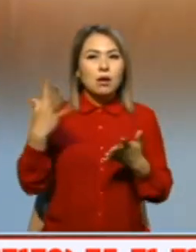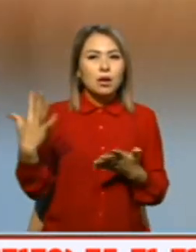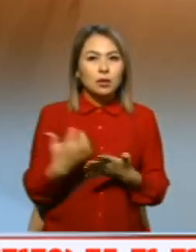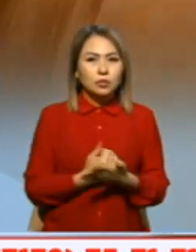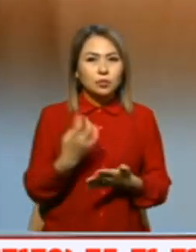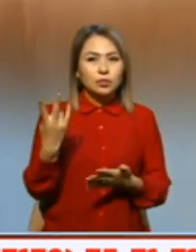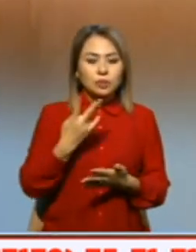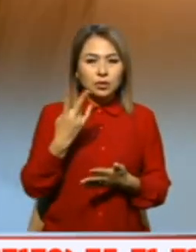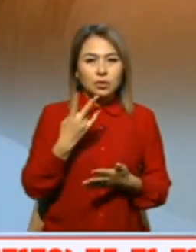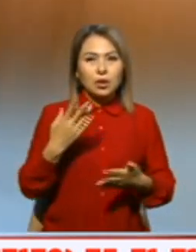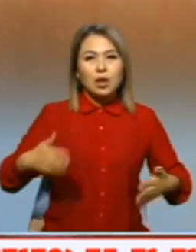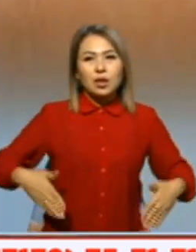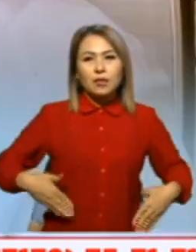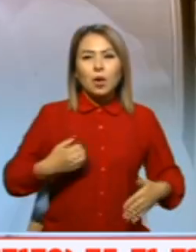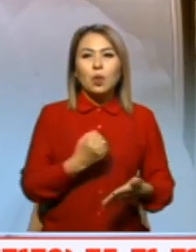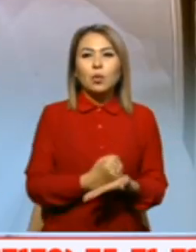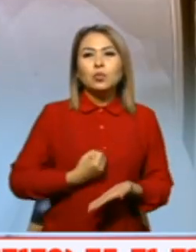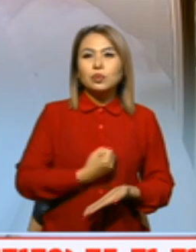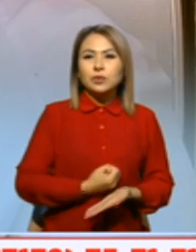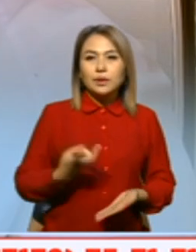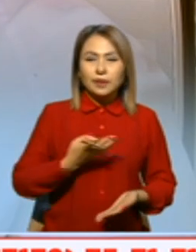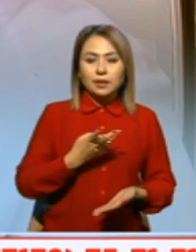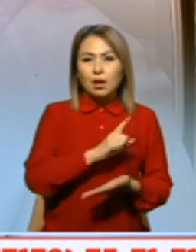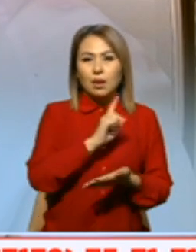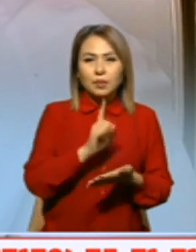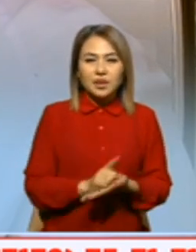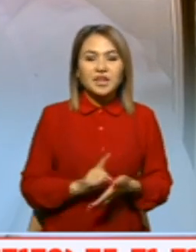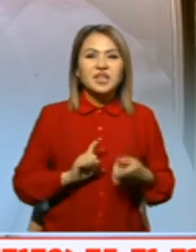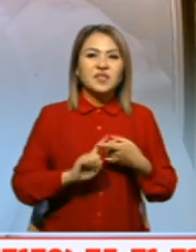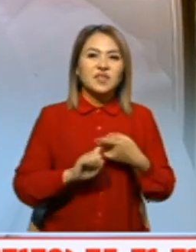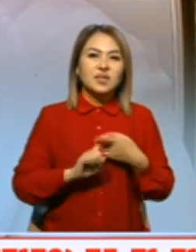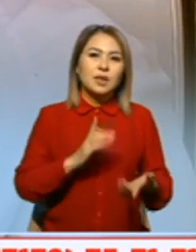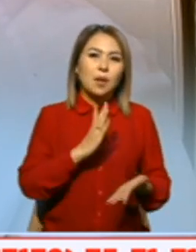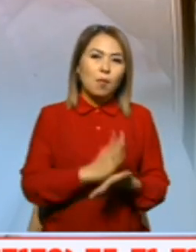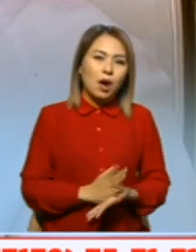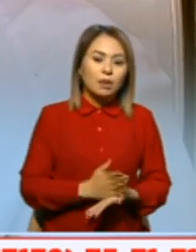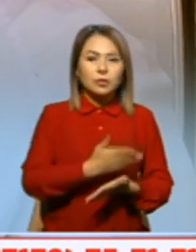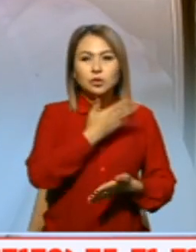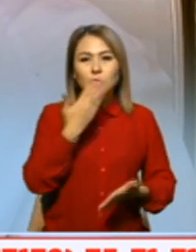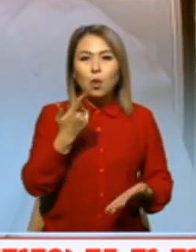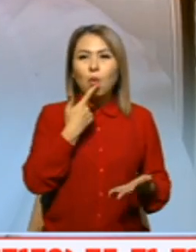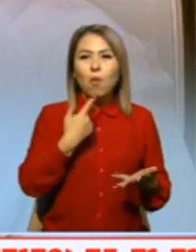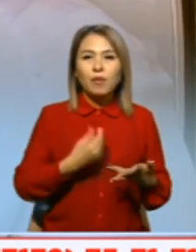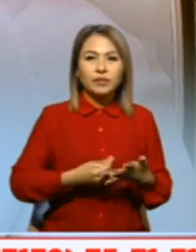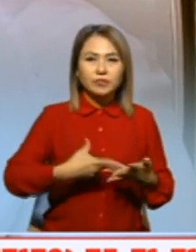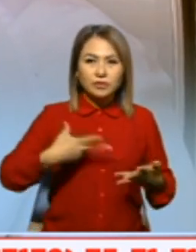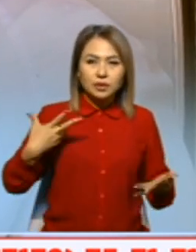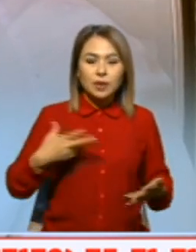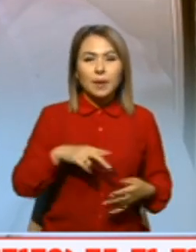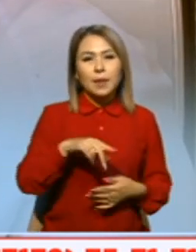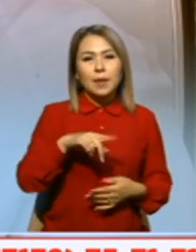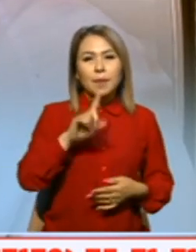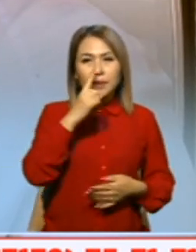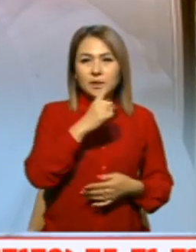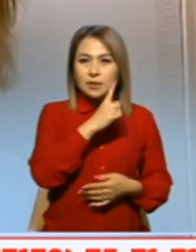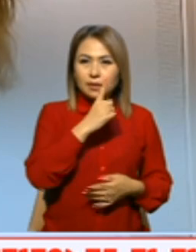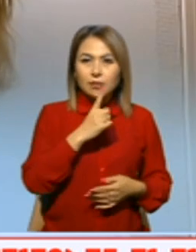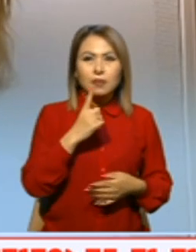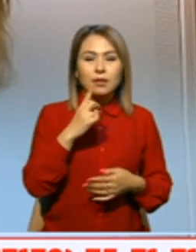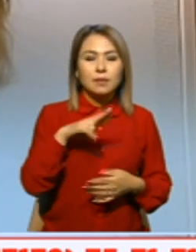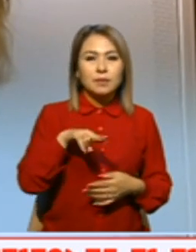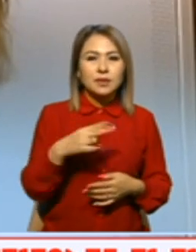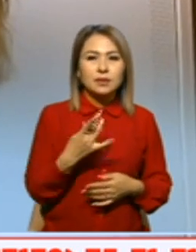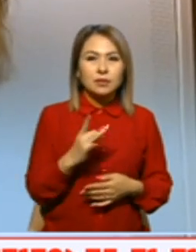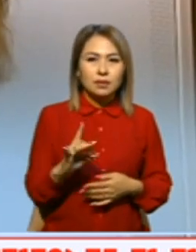кіші жамбас қуыстарын УЗИ-ға түсіру керек, инфекцияларға тексеру керек, яғни қан арқылы немесе ПЦР анализдері арқылы көреміз.